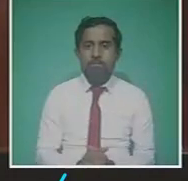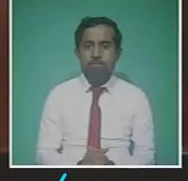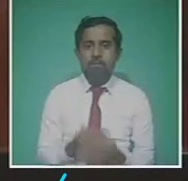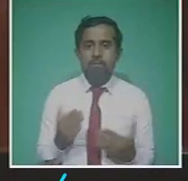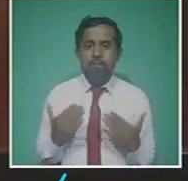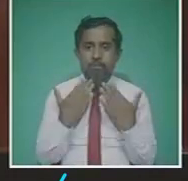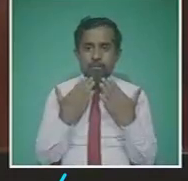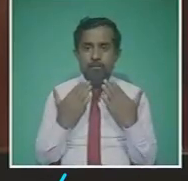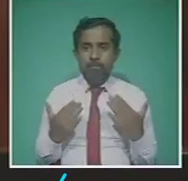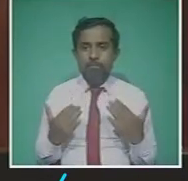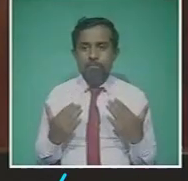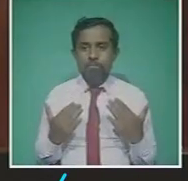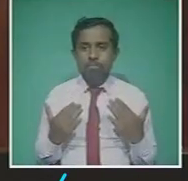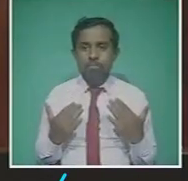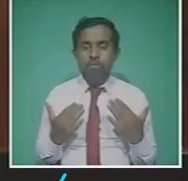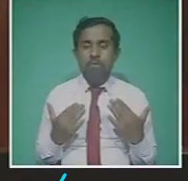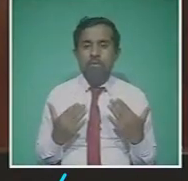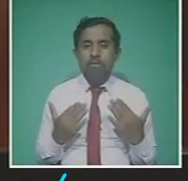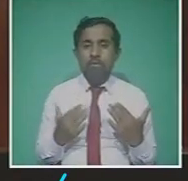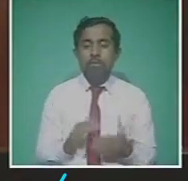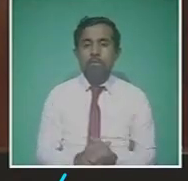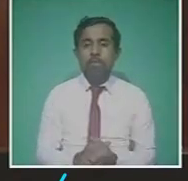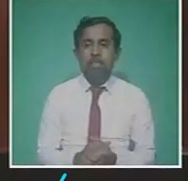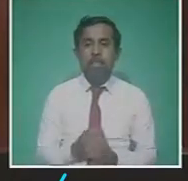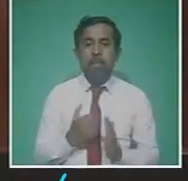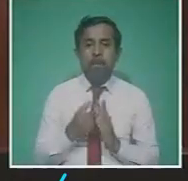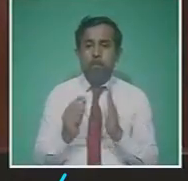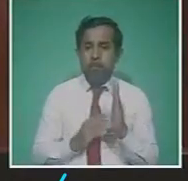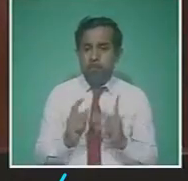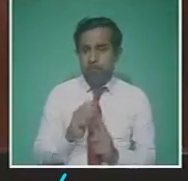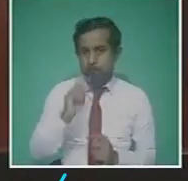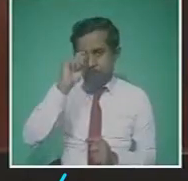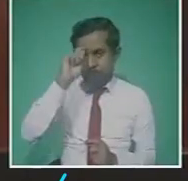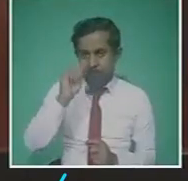Pematma Suti Mulasane Garu Mantri Tumani